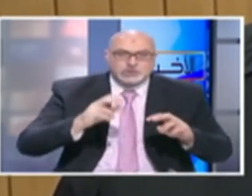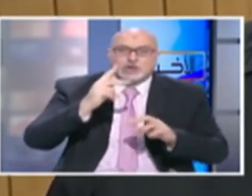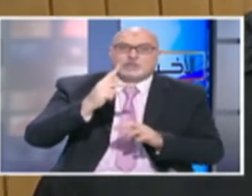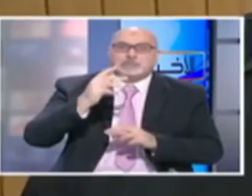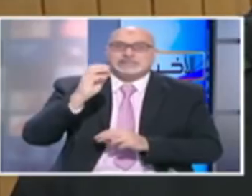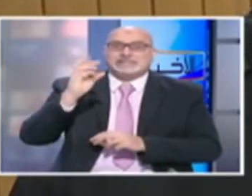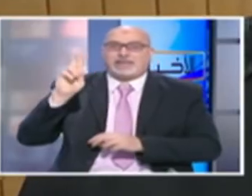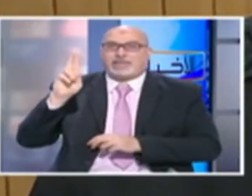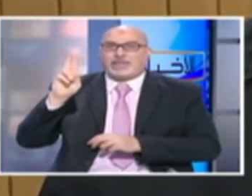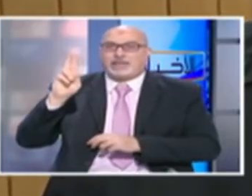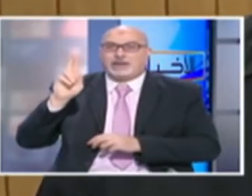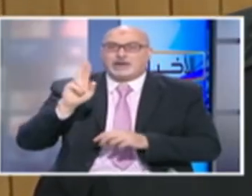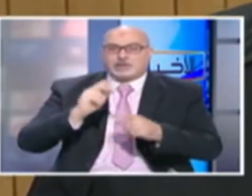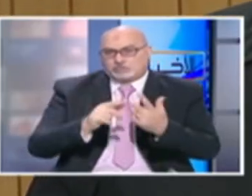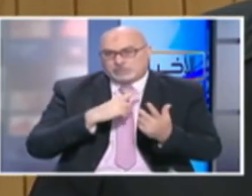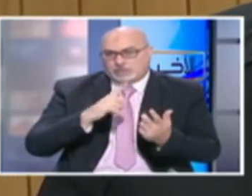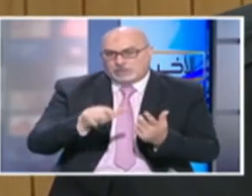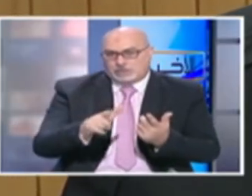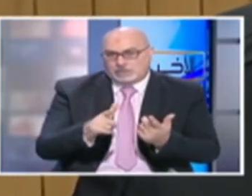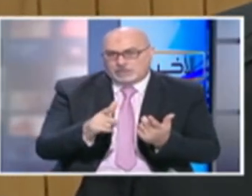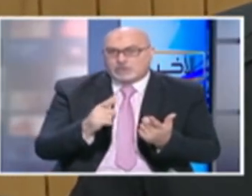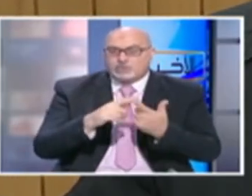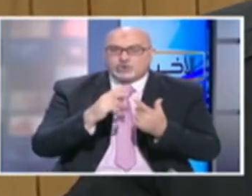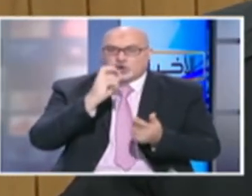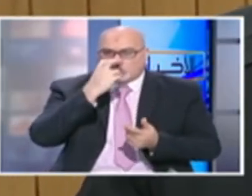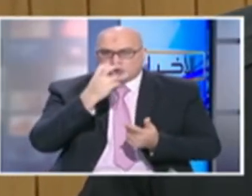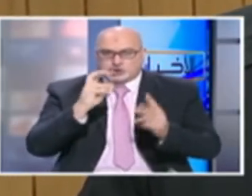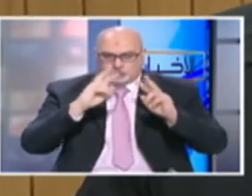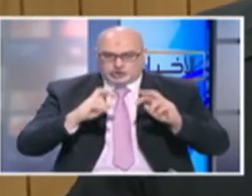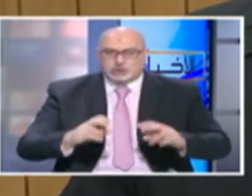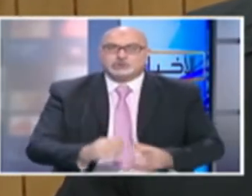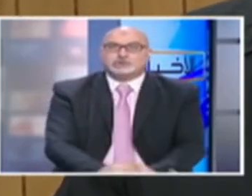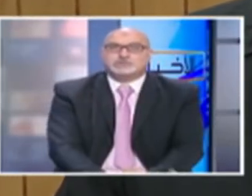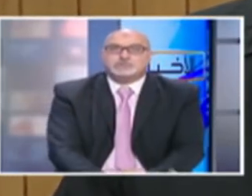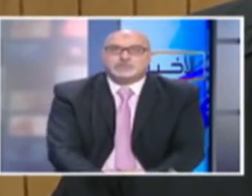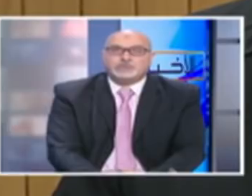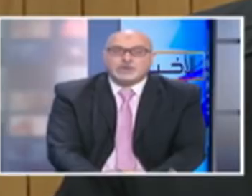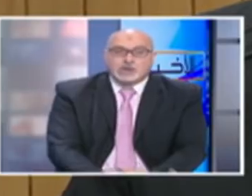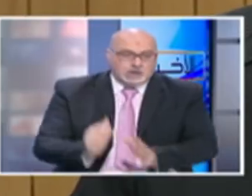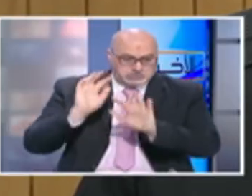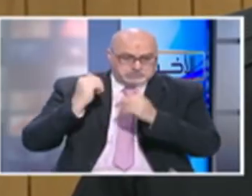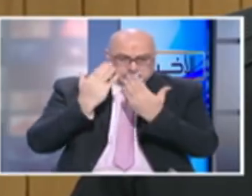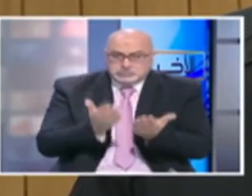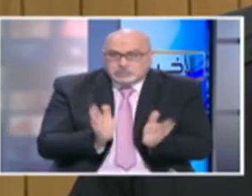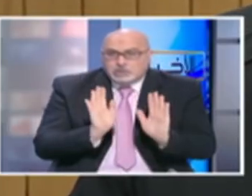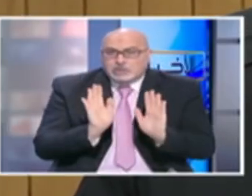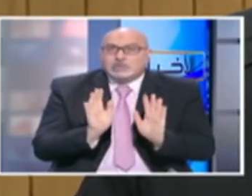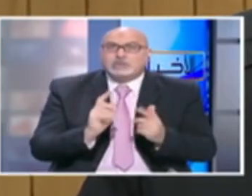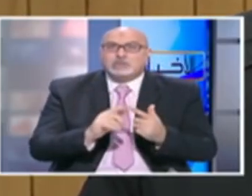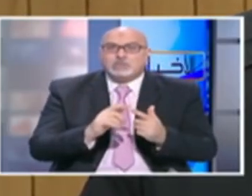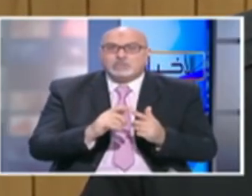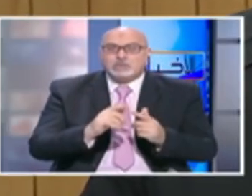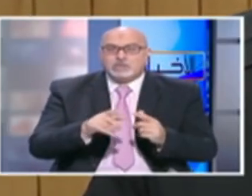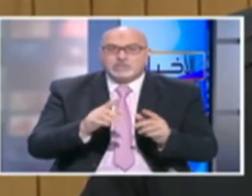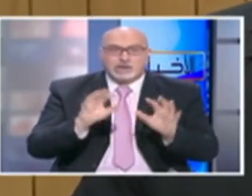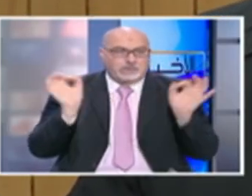الكشف بالبي سي آر يخرج موجب نبدأ نبحث على السلالات. ولحد الآن السلالة الأصلية لازلت